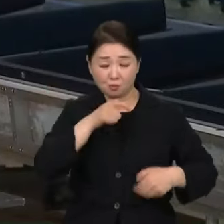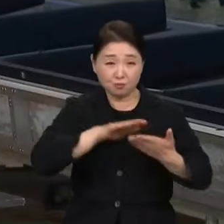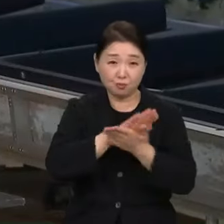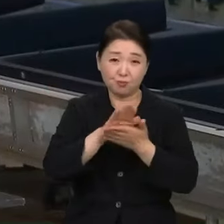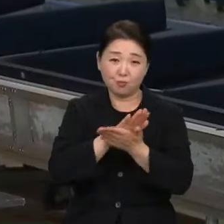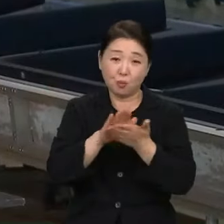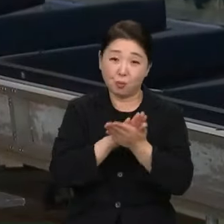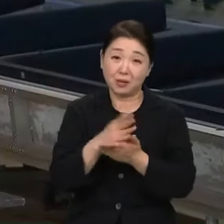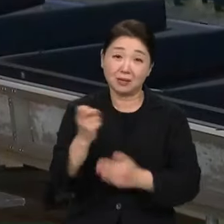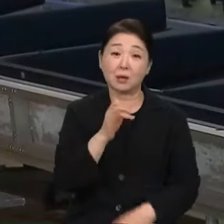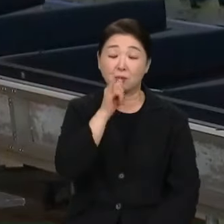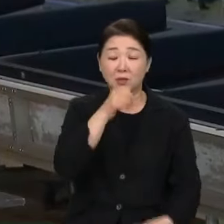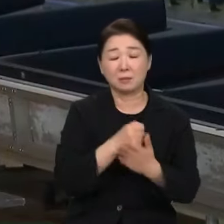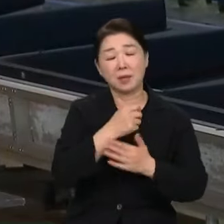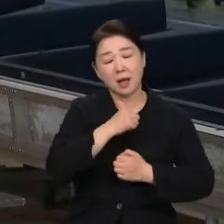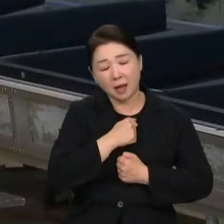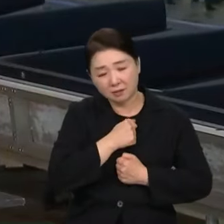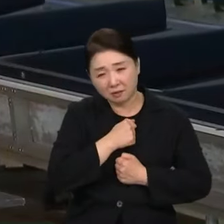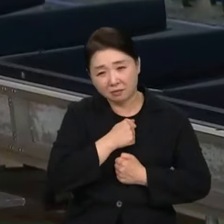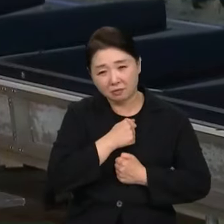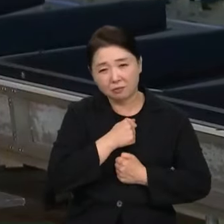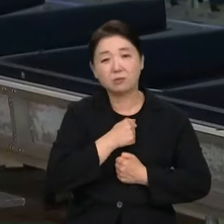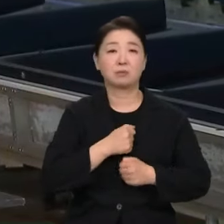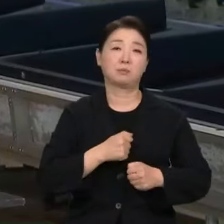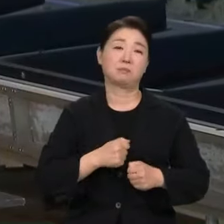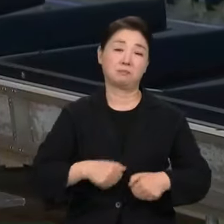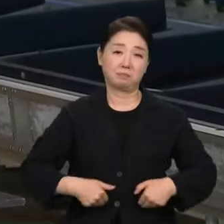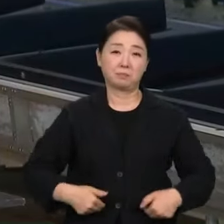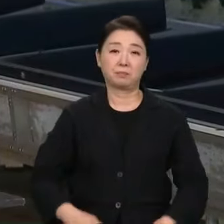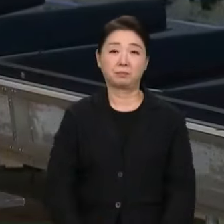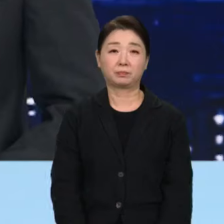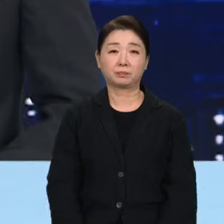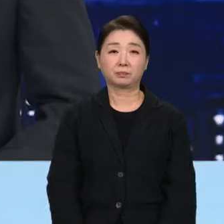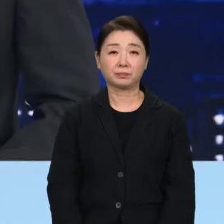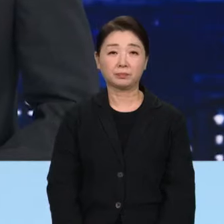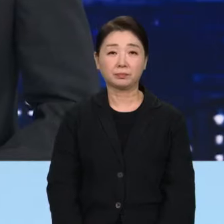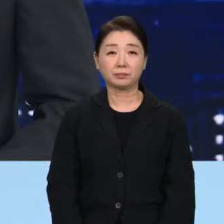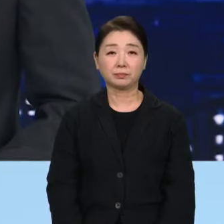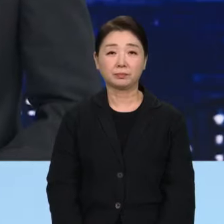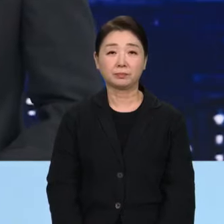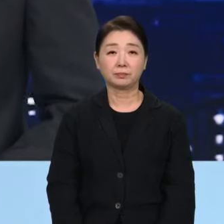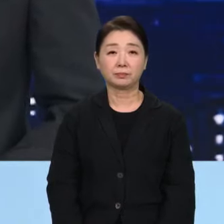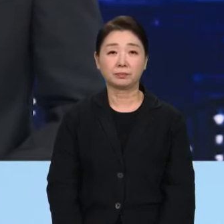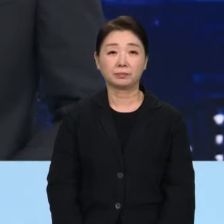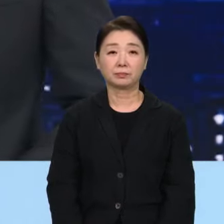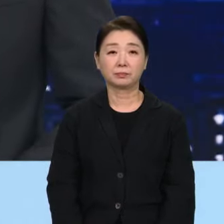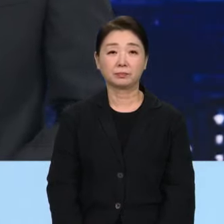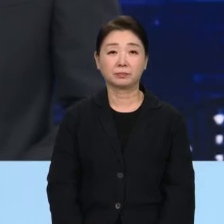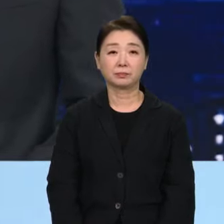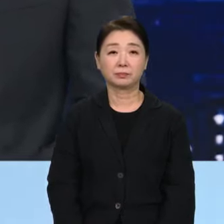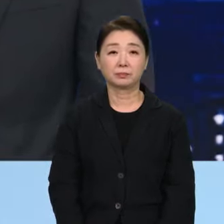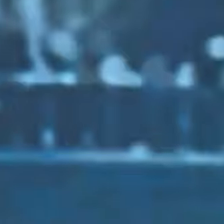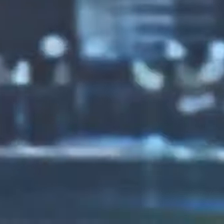잦아드는 만큼 네, 안전사고에도 특별히 유의하셔야겠습니다. 네, 경북 경산에서 윤두열 기자가